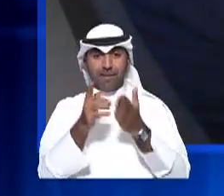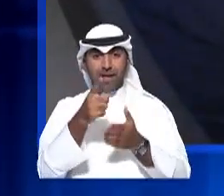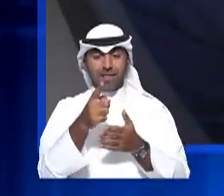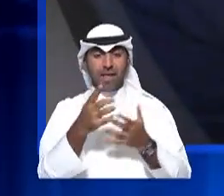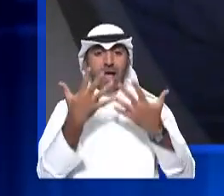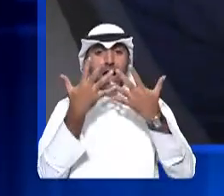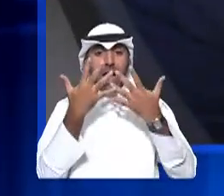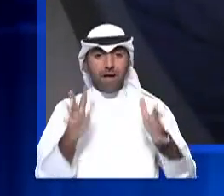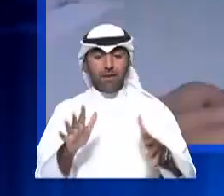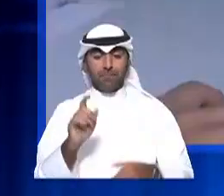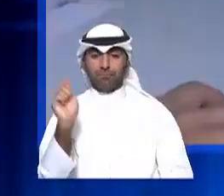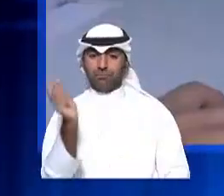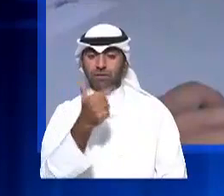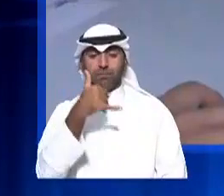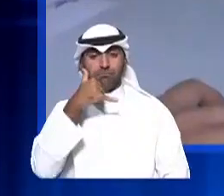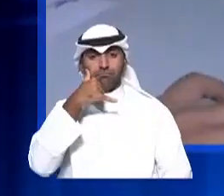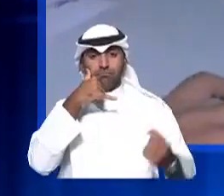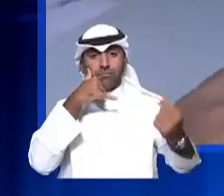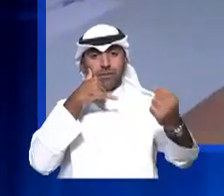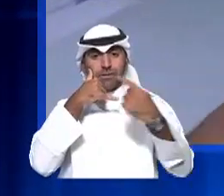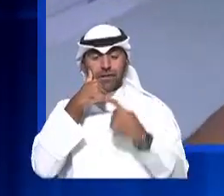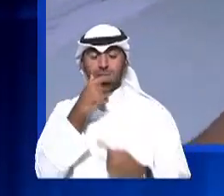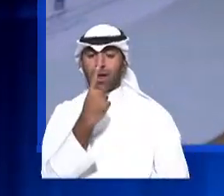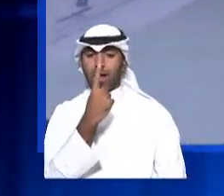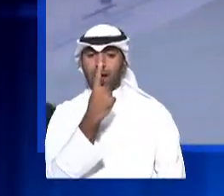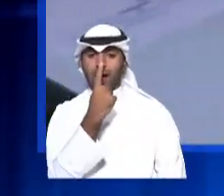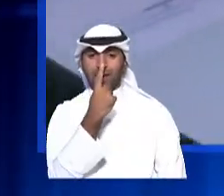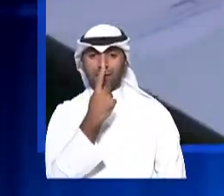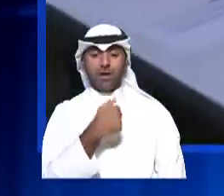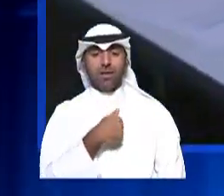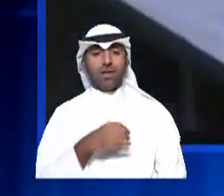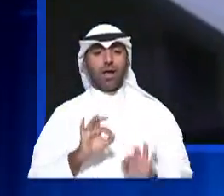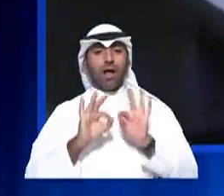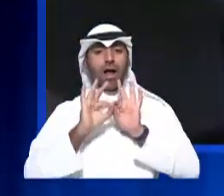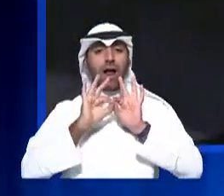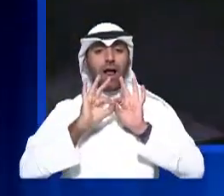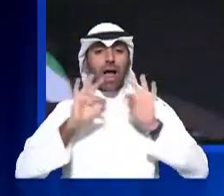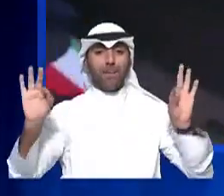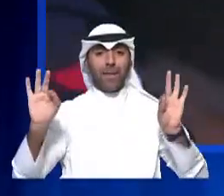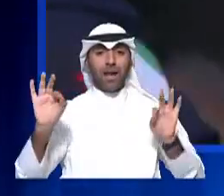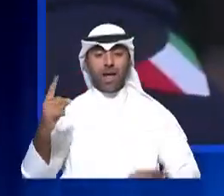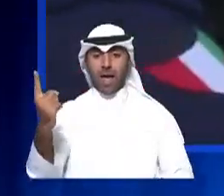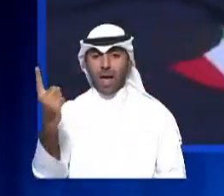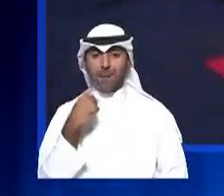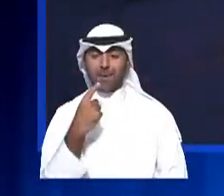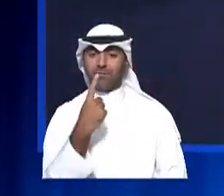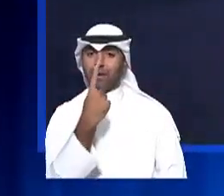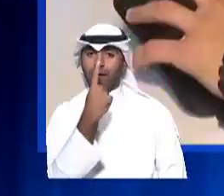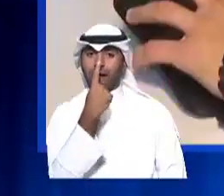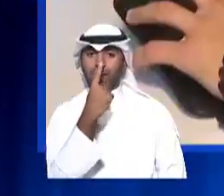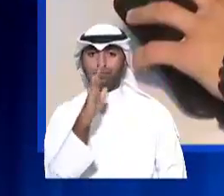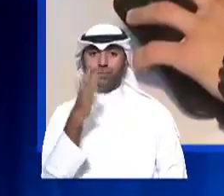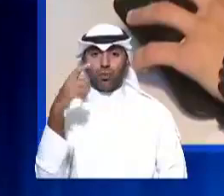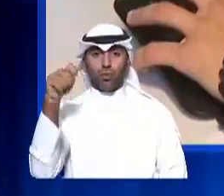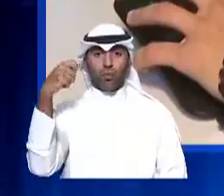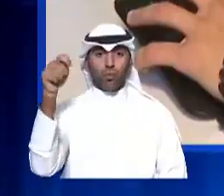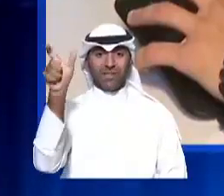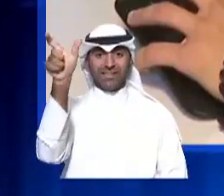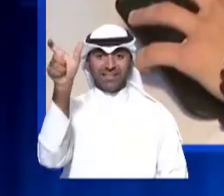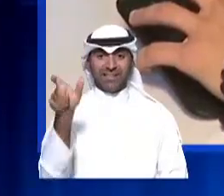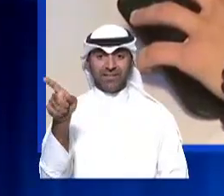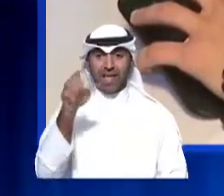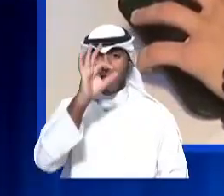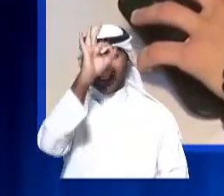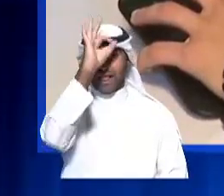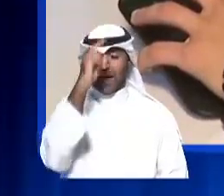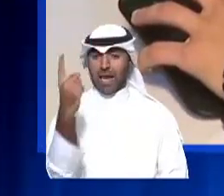ننفذ القانون ايا كان من كان. هناك تعليمات وتوجيهات لجميع رجال خفر السواحل، الجنود المجهولين الان